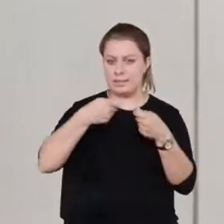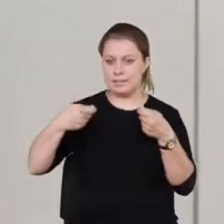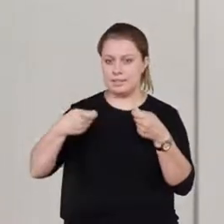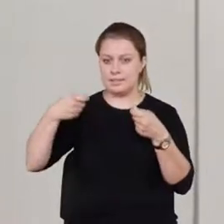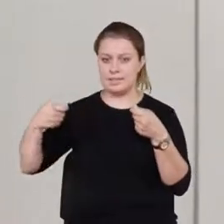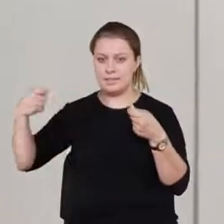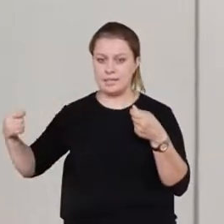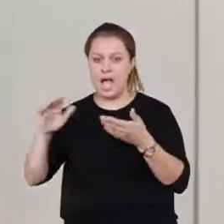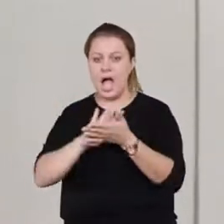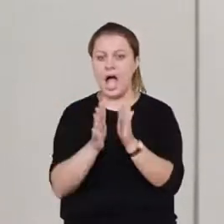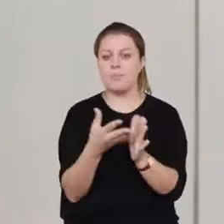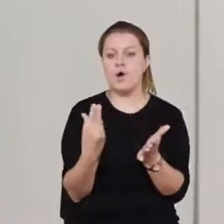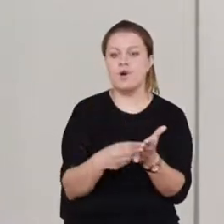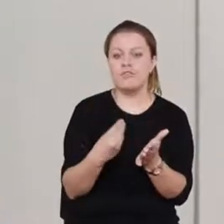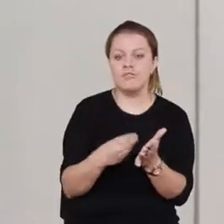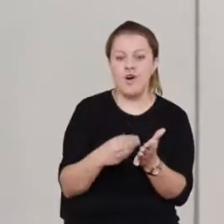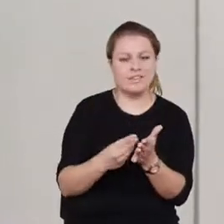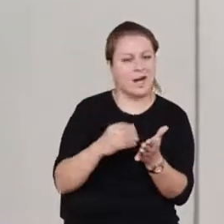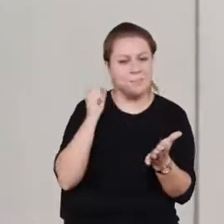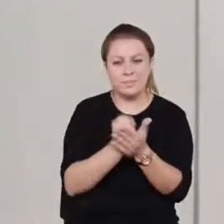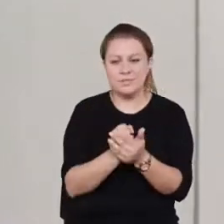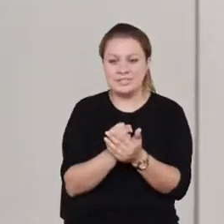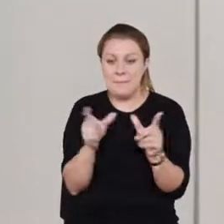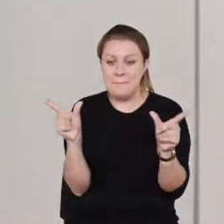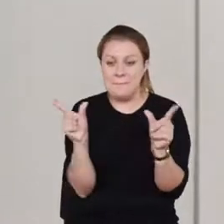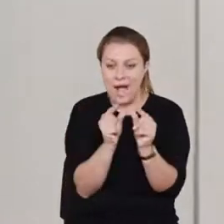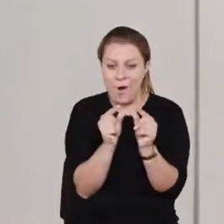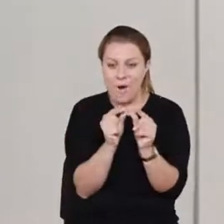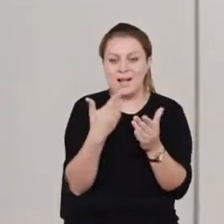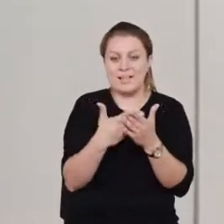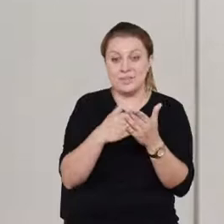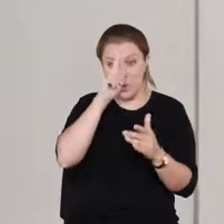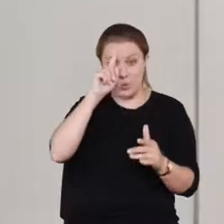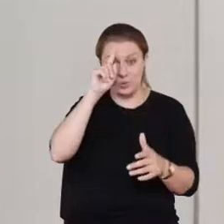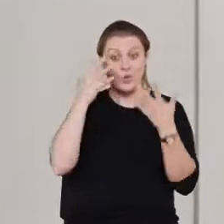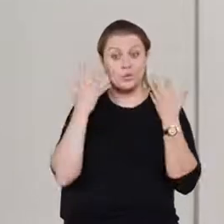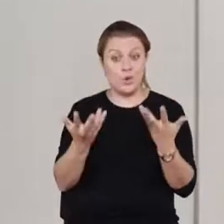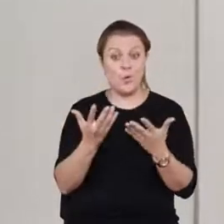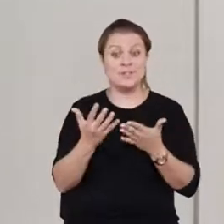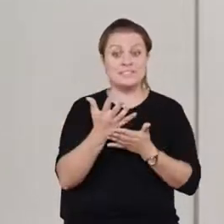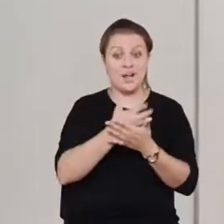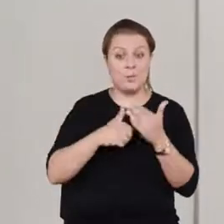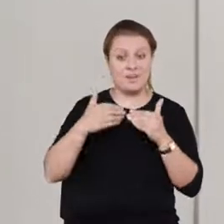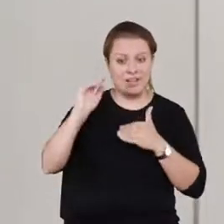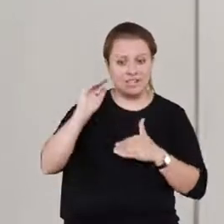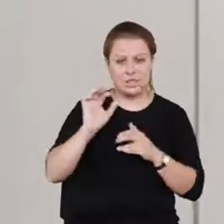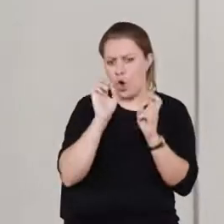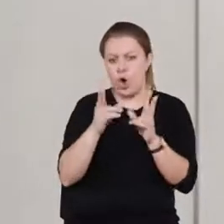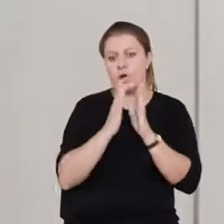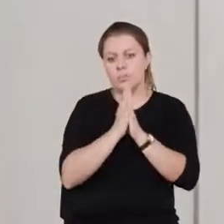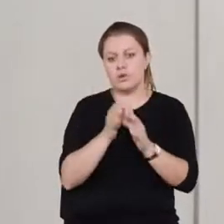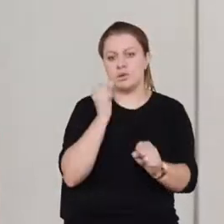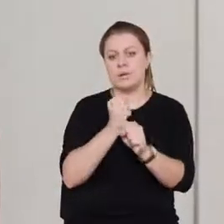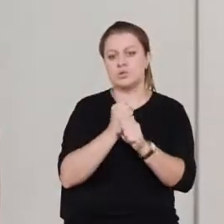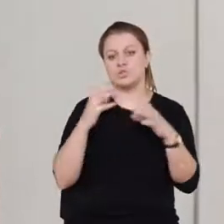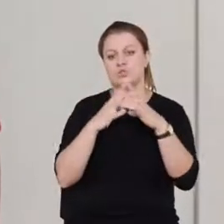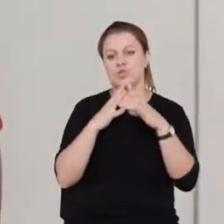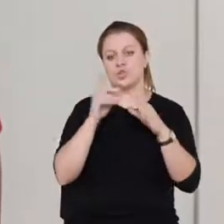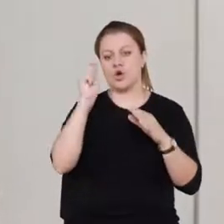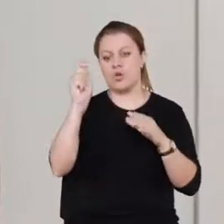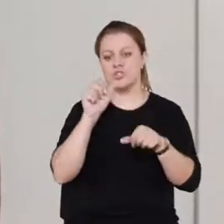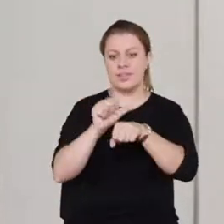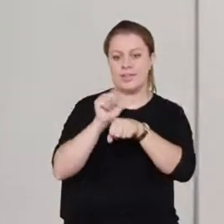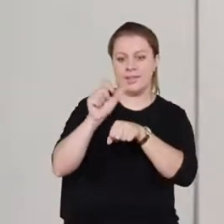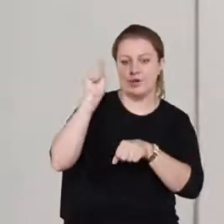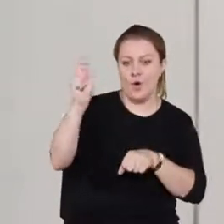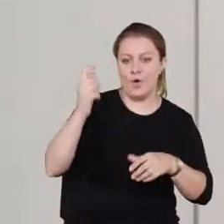taki sposób, że ludzie muszą brać nadgodziny, więc jakby cały zakład jest, organizacja pracy jest pod 10-godzinny dzień pracy skrojona, chociaż